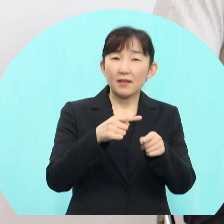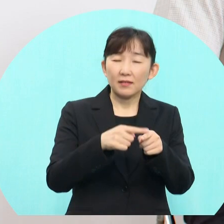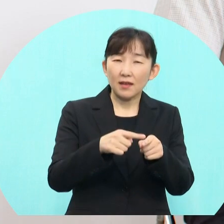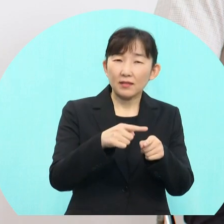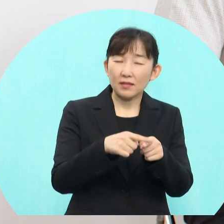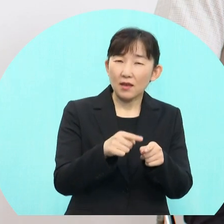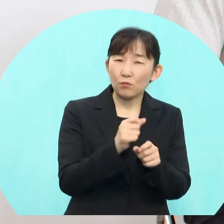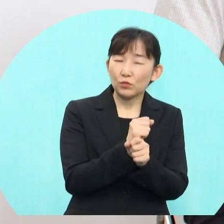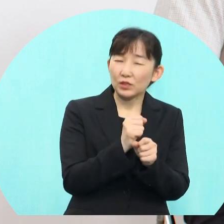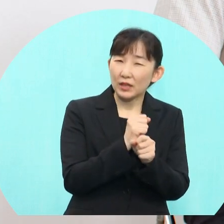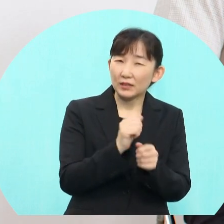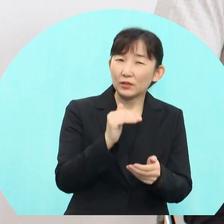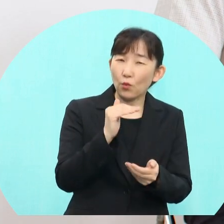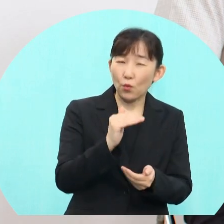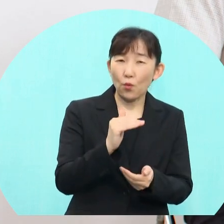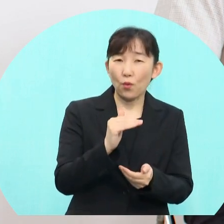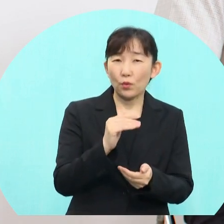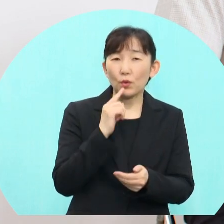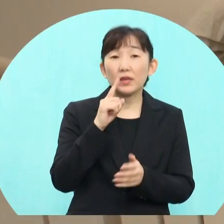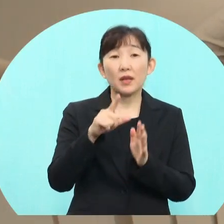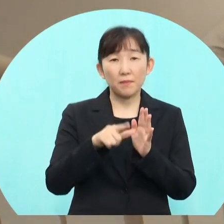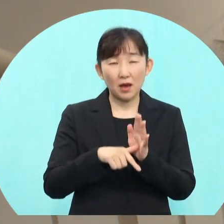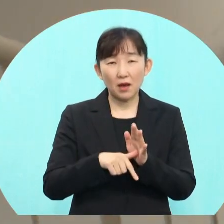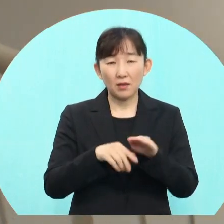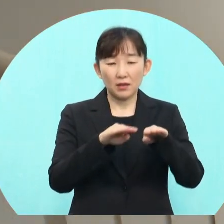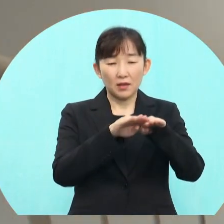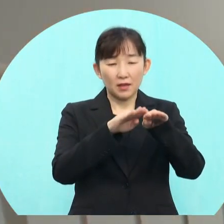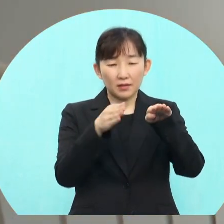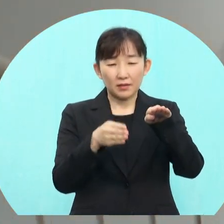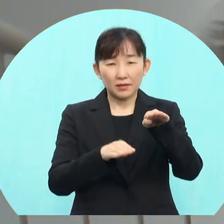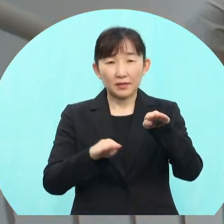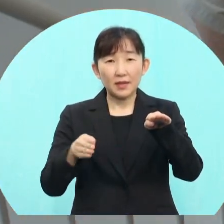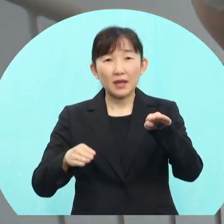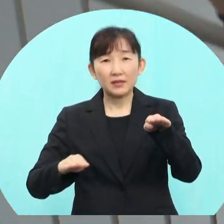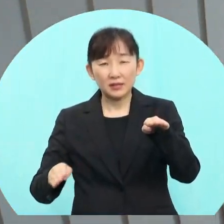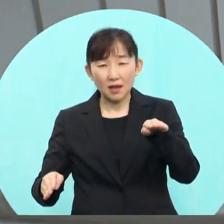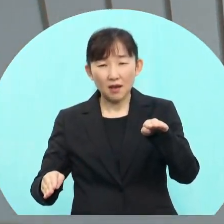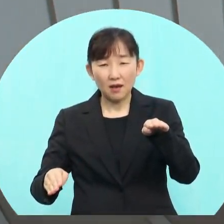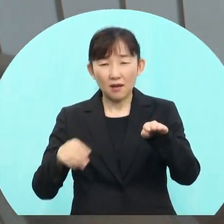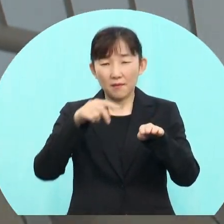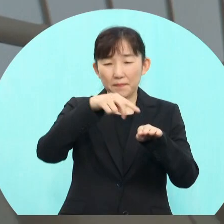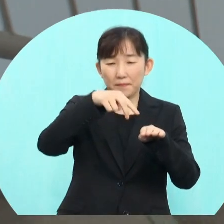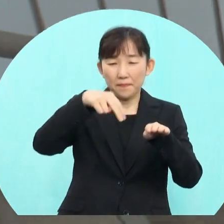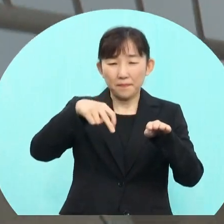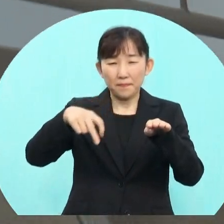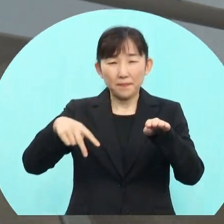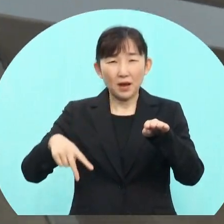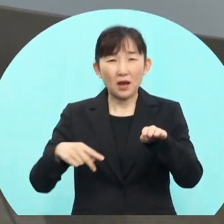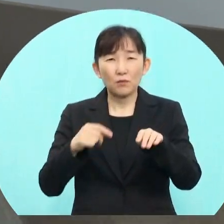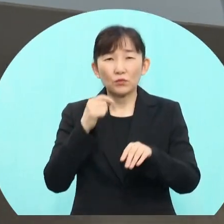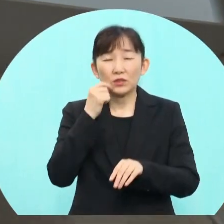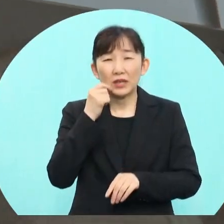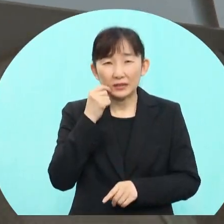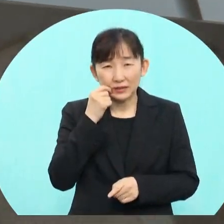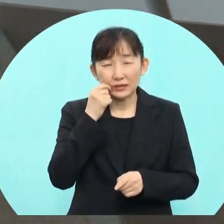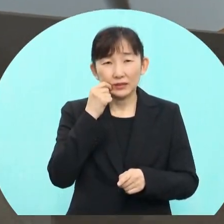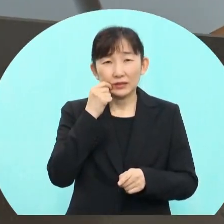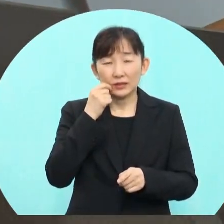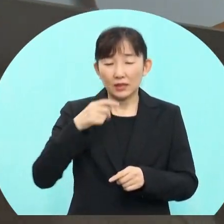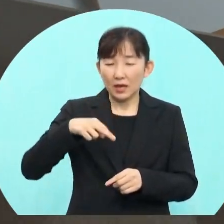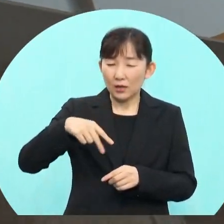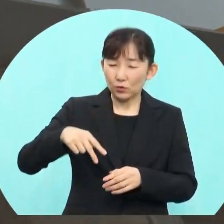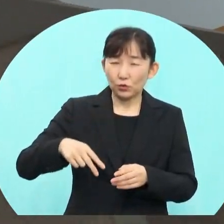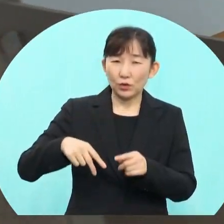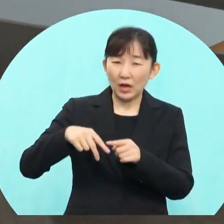んだんできなくなっていることとしてしたら、段差 が厳しかったりすることで、